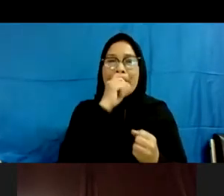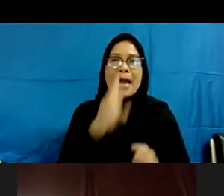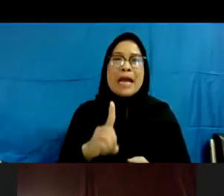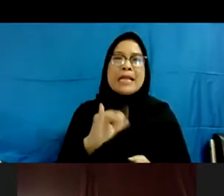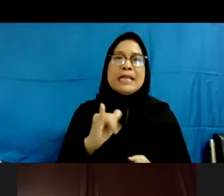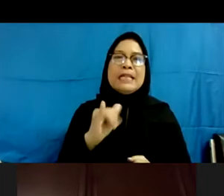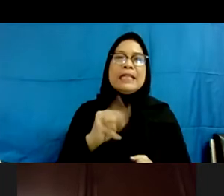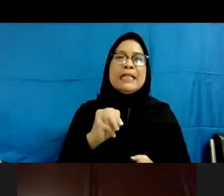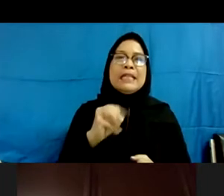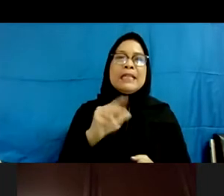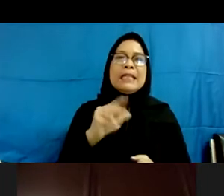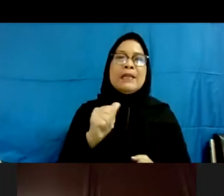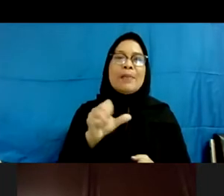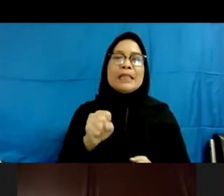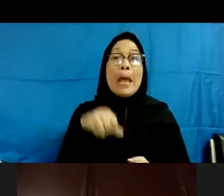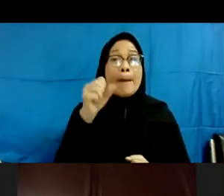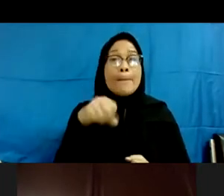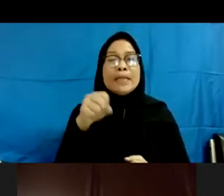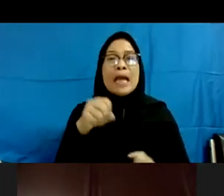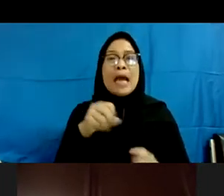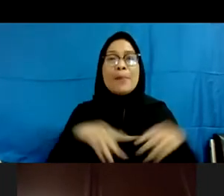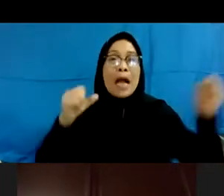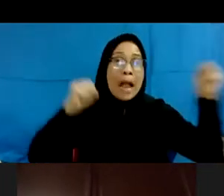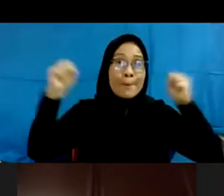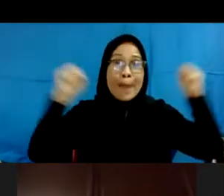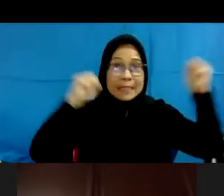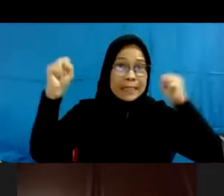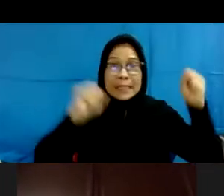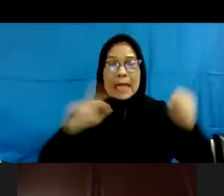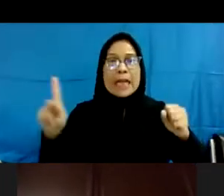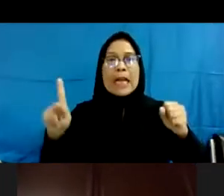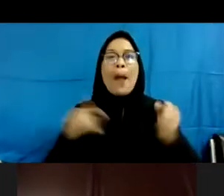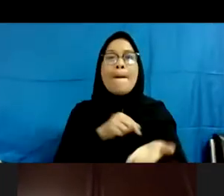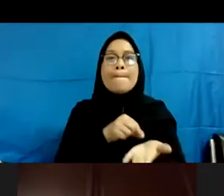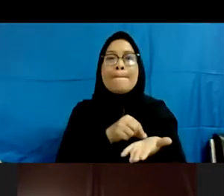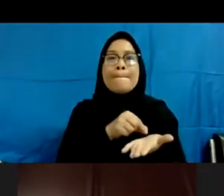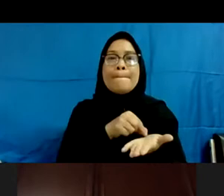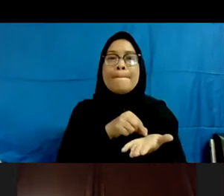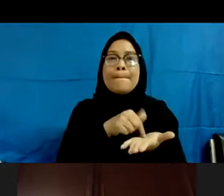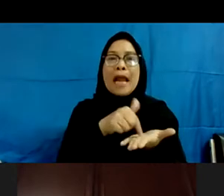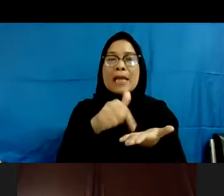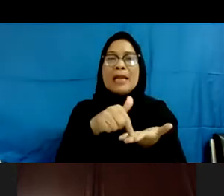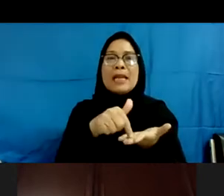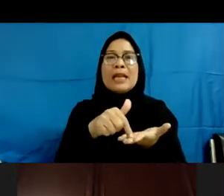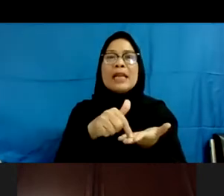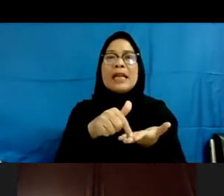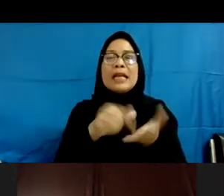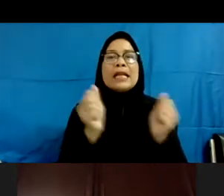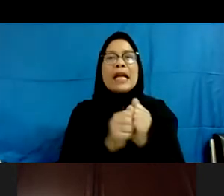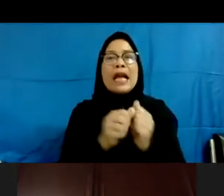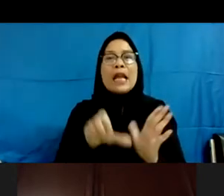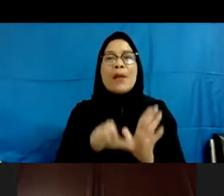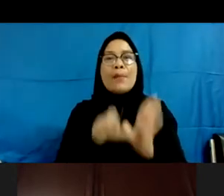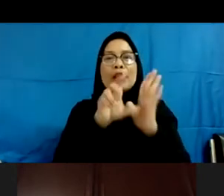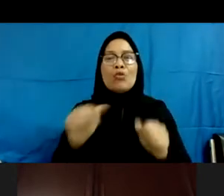membungkus ya, mengcover apa kampanye Braille ini dengan lebih mainstreaming seperti itu. Ya, dengan bantuannya Mas Dimas juga